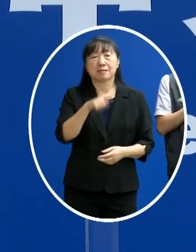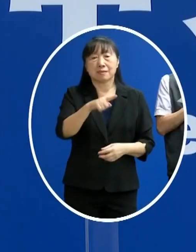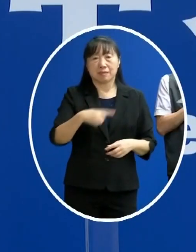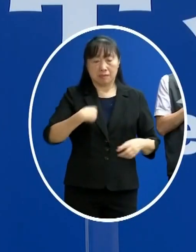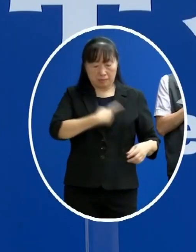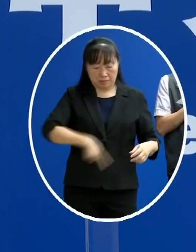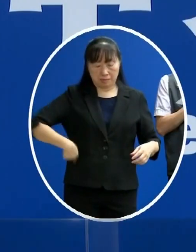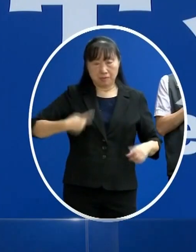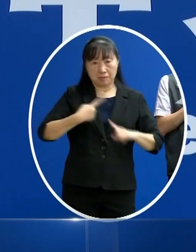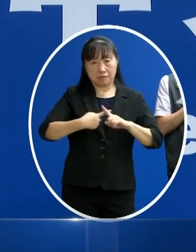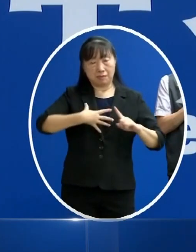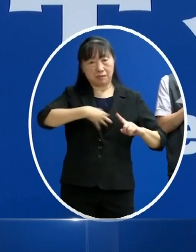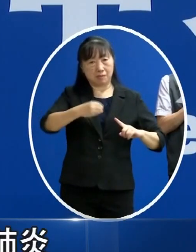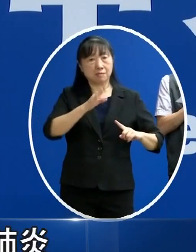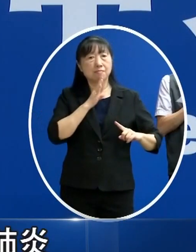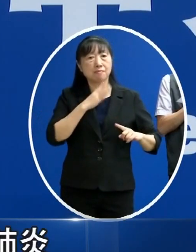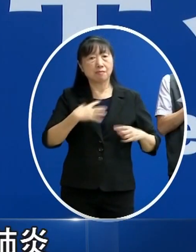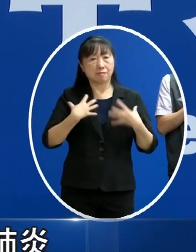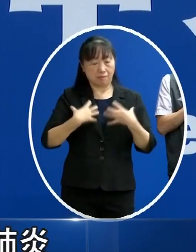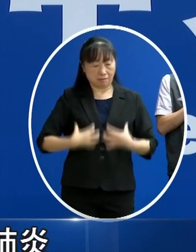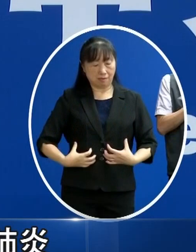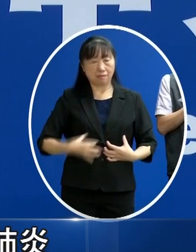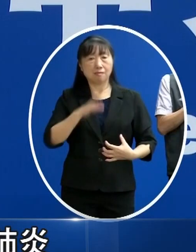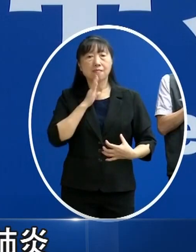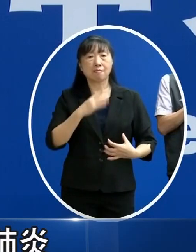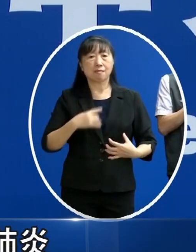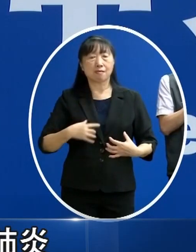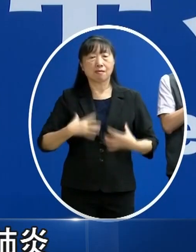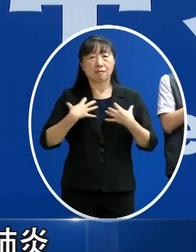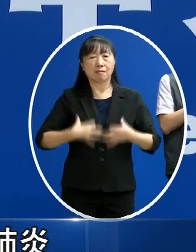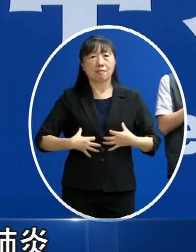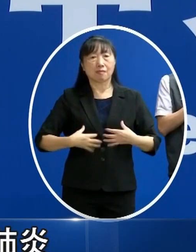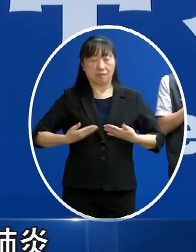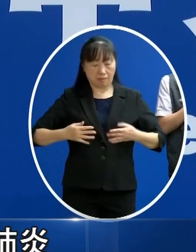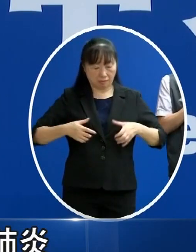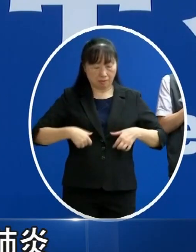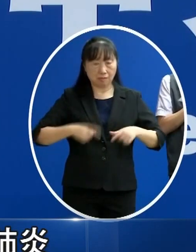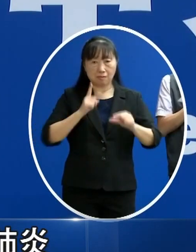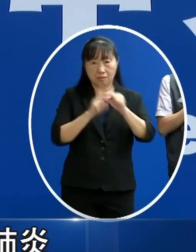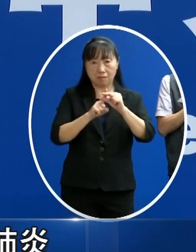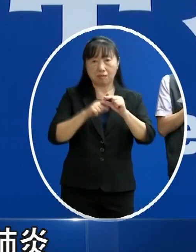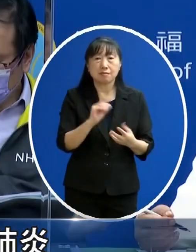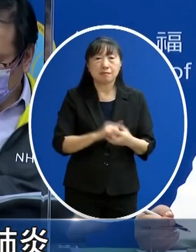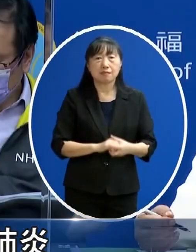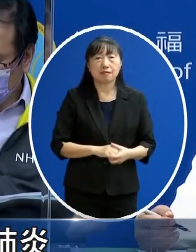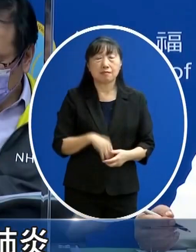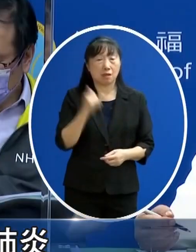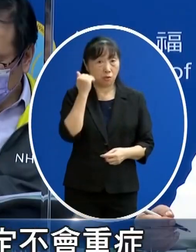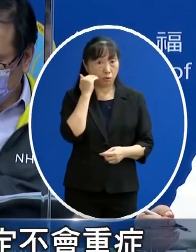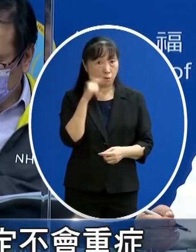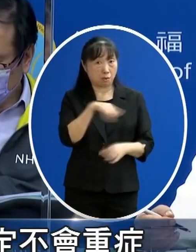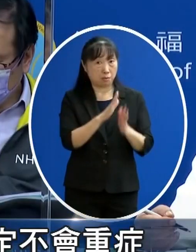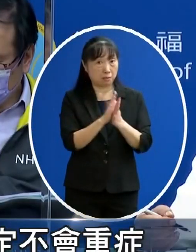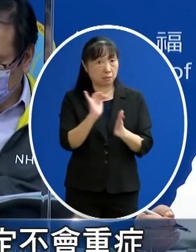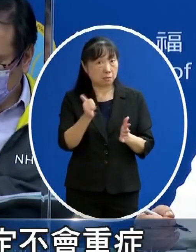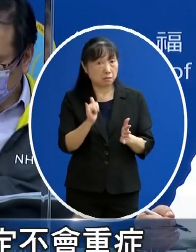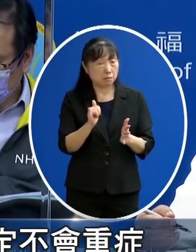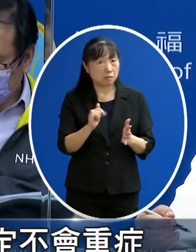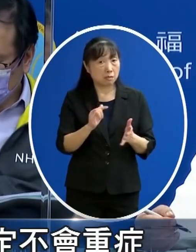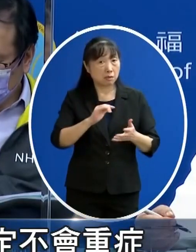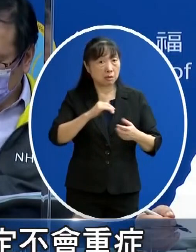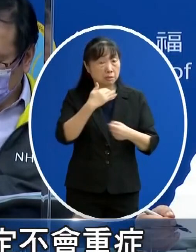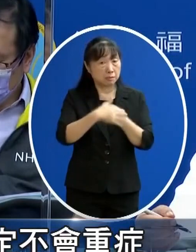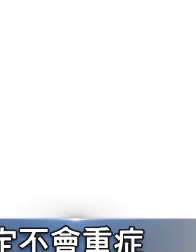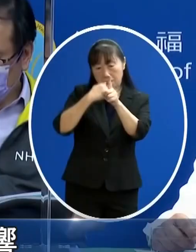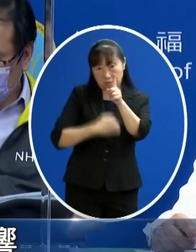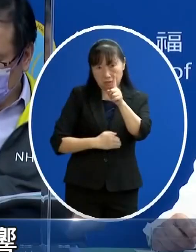胸部 X 光是显示有双侧的肺中叶跟肺下叶的这个肺炎， 没有危险因子，也不保证你一定